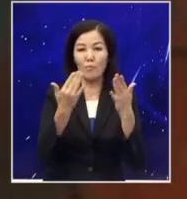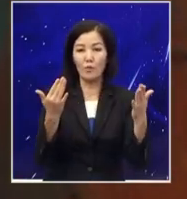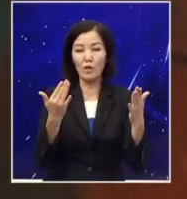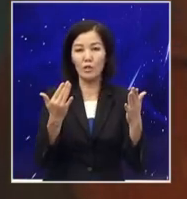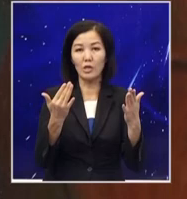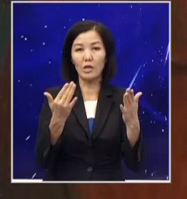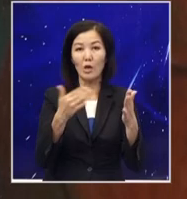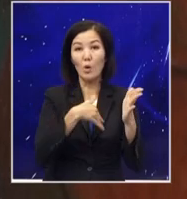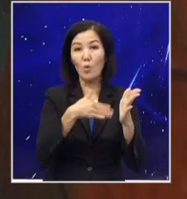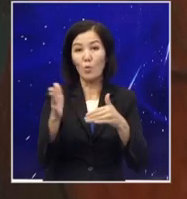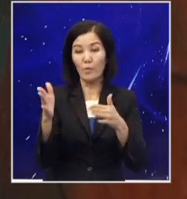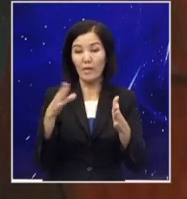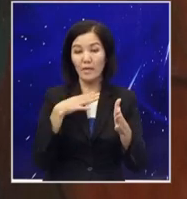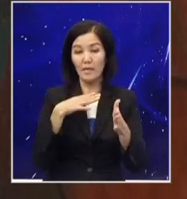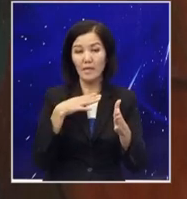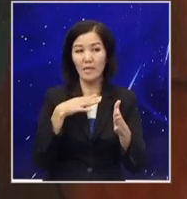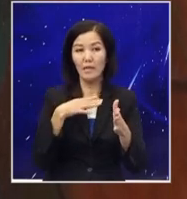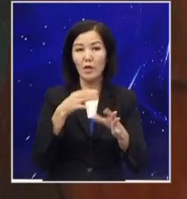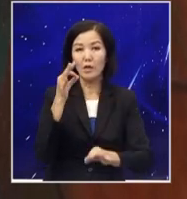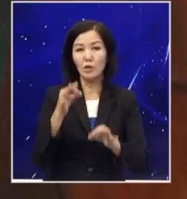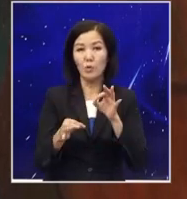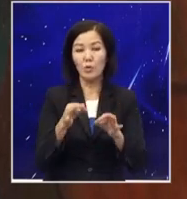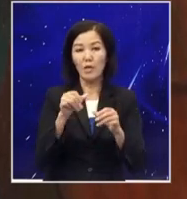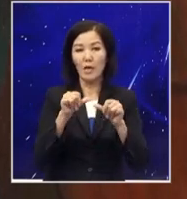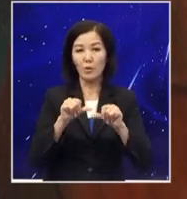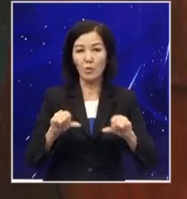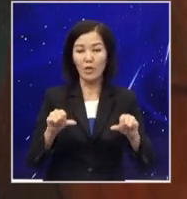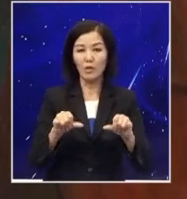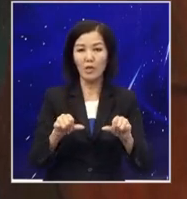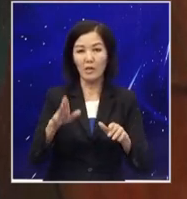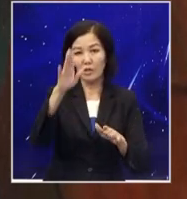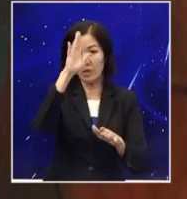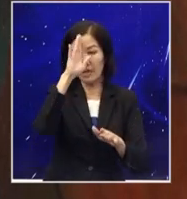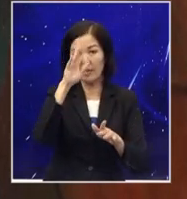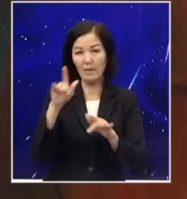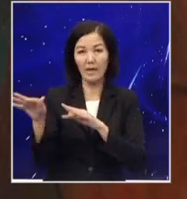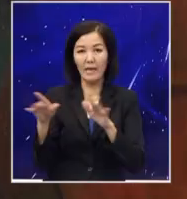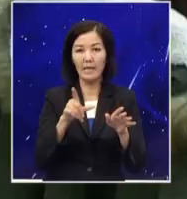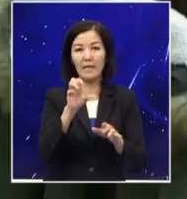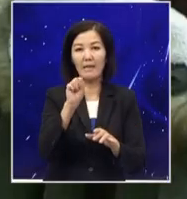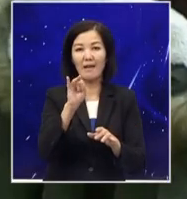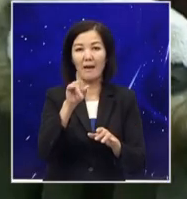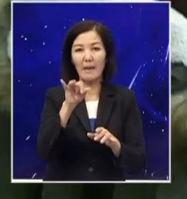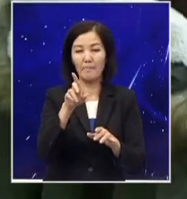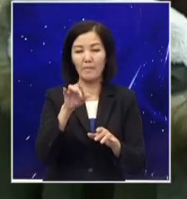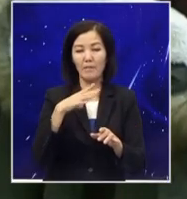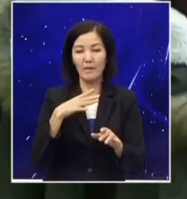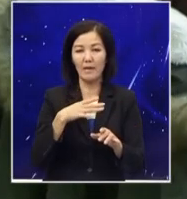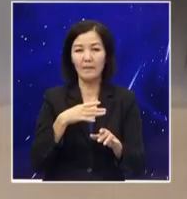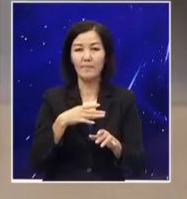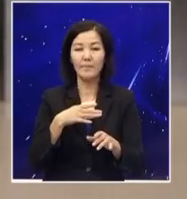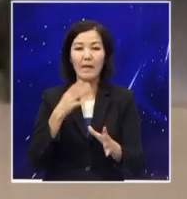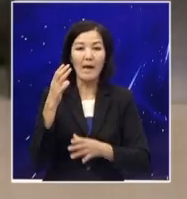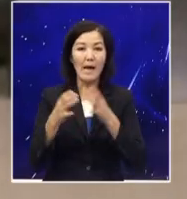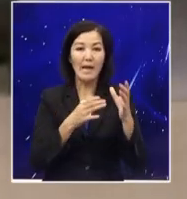көрсетілімнен алып тастауға мәжбүр болған. Сотта төреші жігіттің бұл әрекетін хайп деп атаған. Әлемде алғаш рет